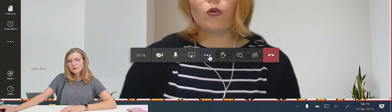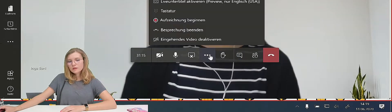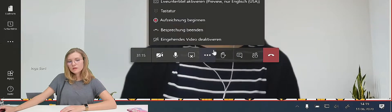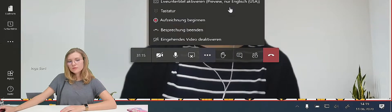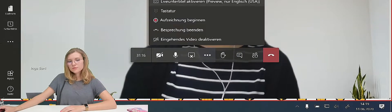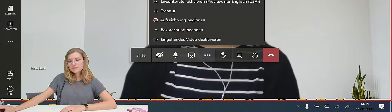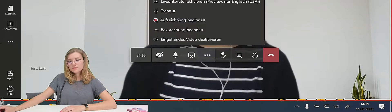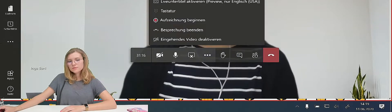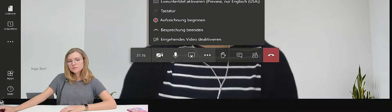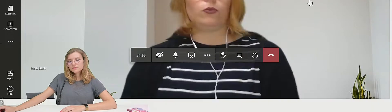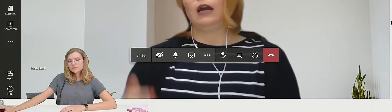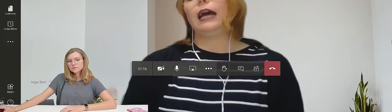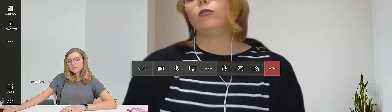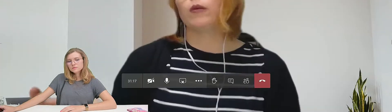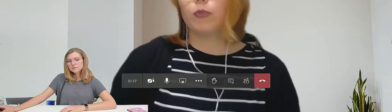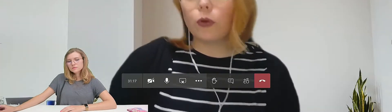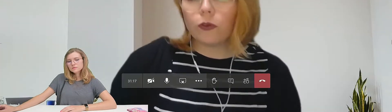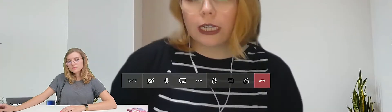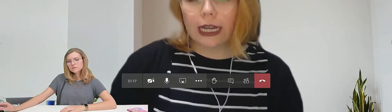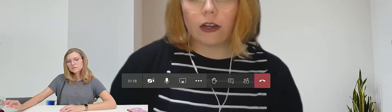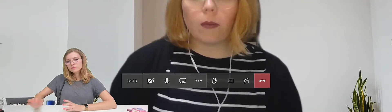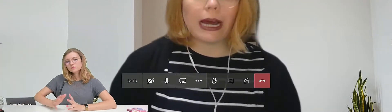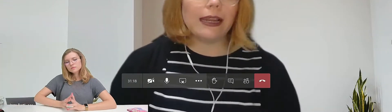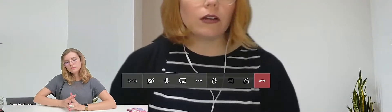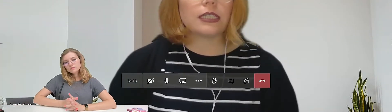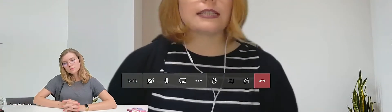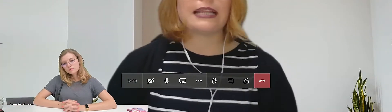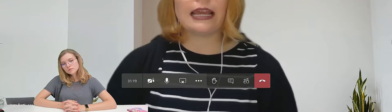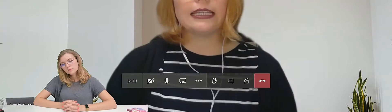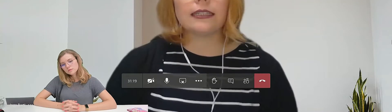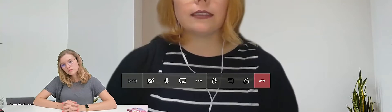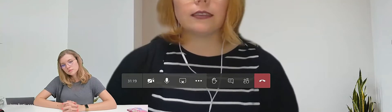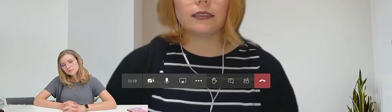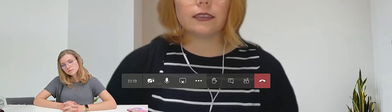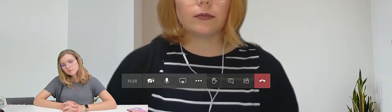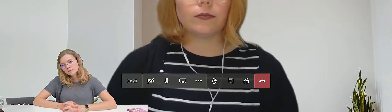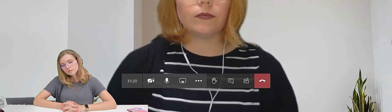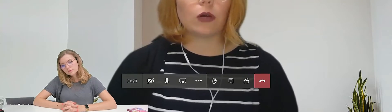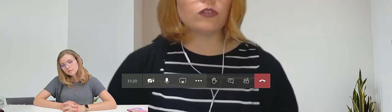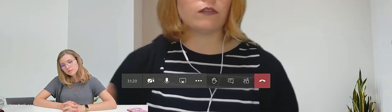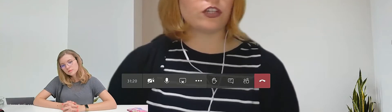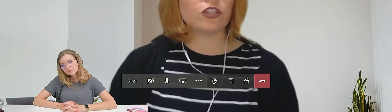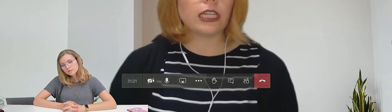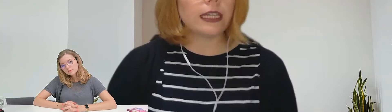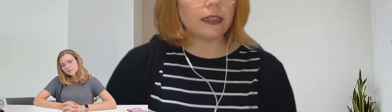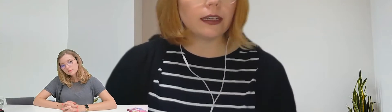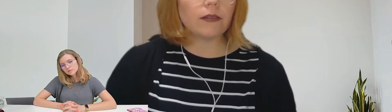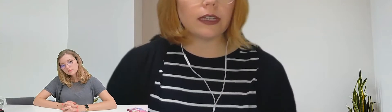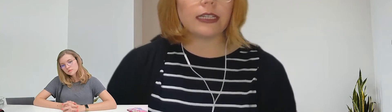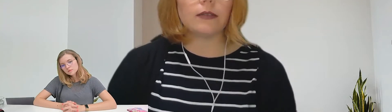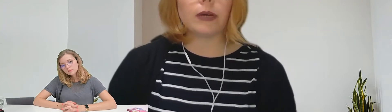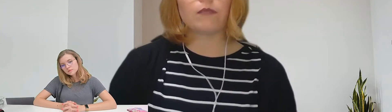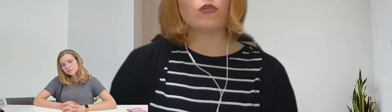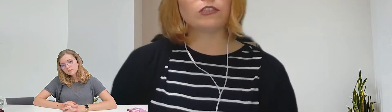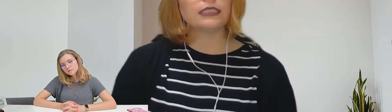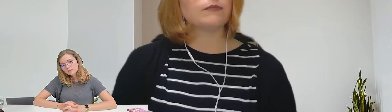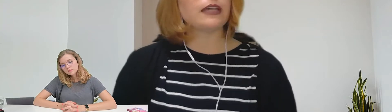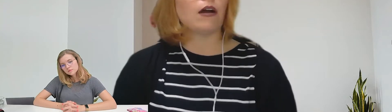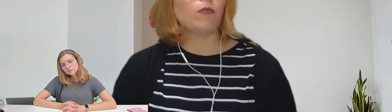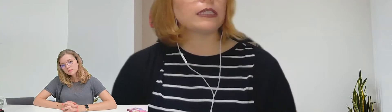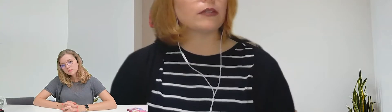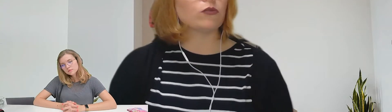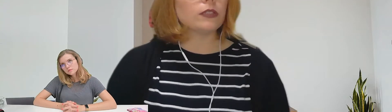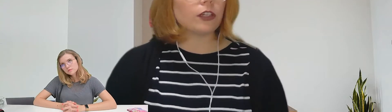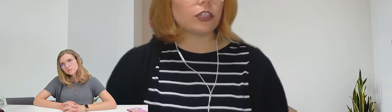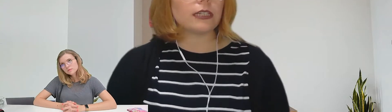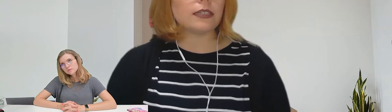den Emojis ja auch so eine Art überprüfen kann, ob alle auch das Gleiche darunter verstehen. Ne? Weil bei Emojis gibt es